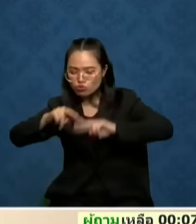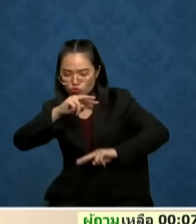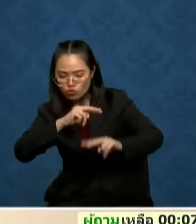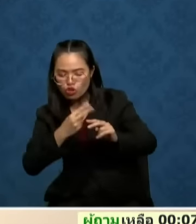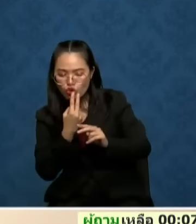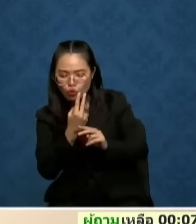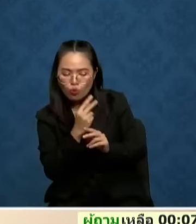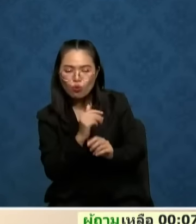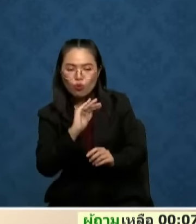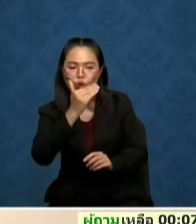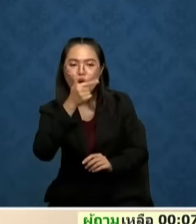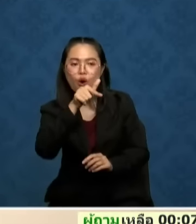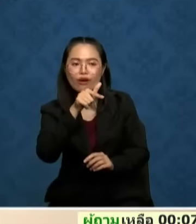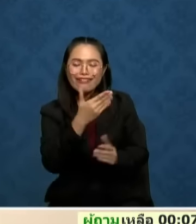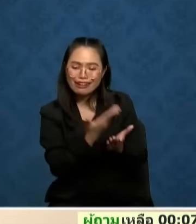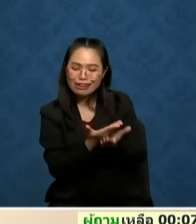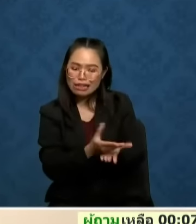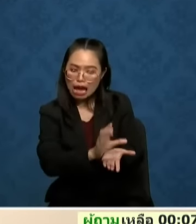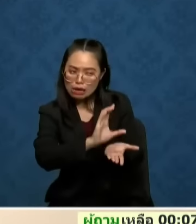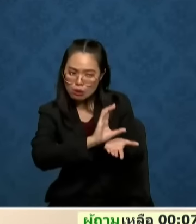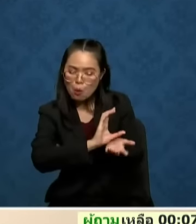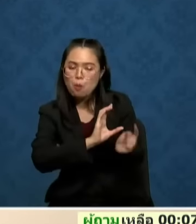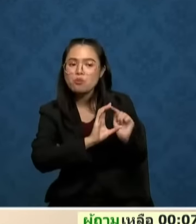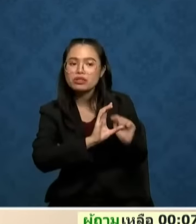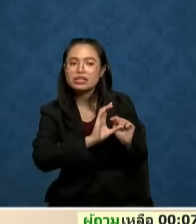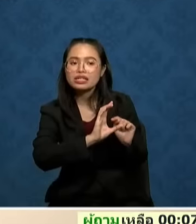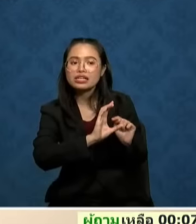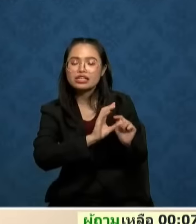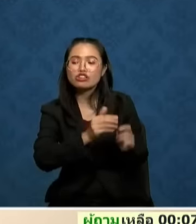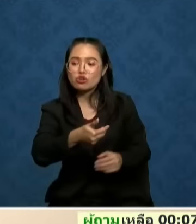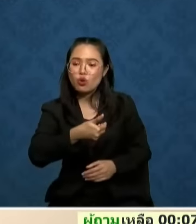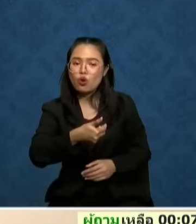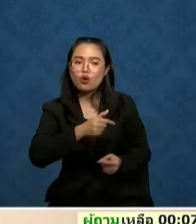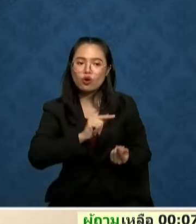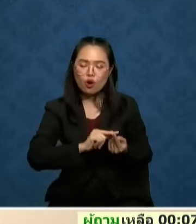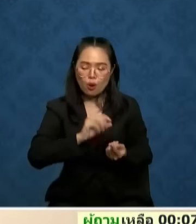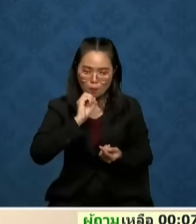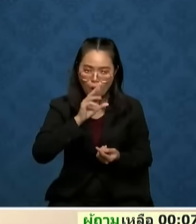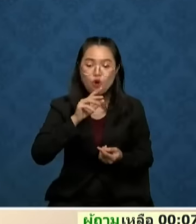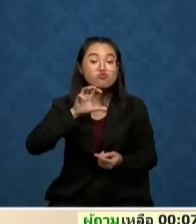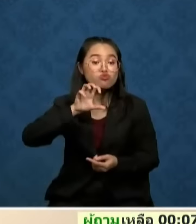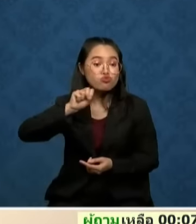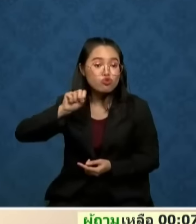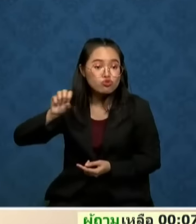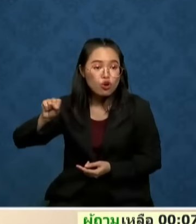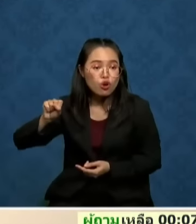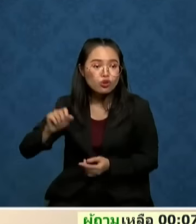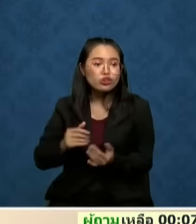ะฉะนั้นเองเนี่ยเงินตัวนี้เนี่ยนะคะที่ขอเนี่ยต้องนำเรียนท่านประธานผ่านไปยังเพื่อนสมาชิกว่าอาจจ